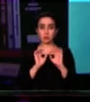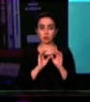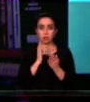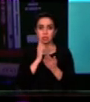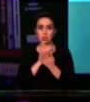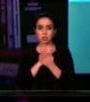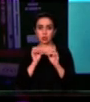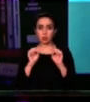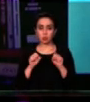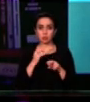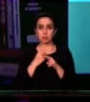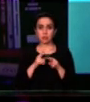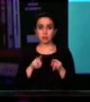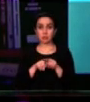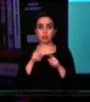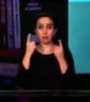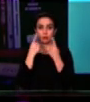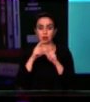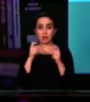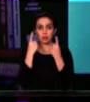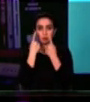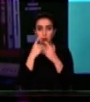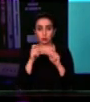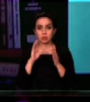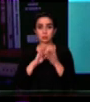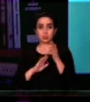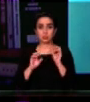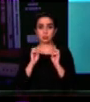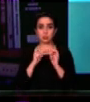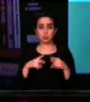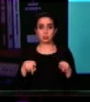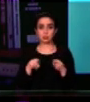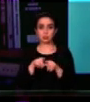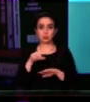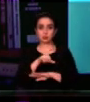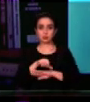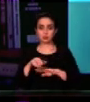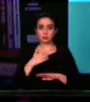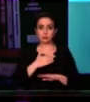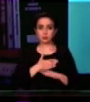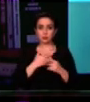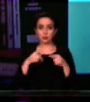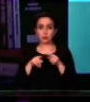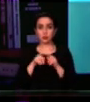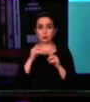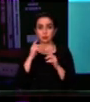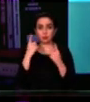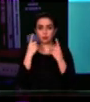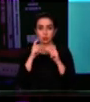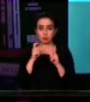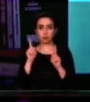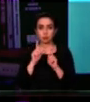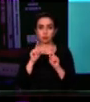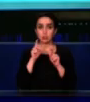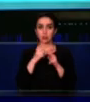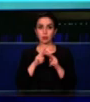доступности информации. С другой стороны, это информационная безопасность, которая ограничивает нас в доступе информации. И что же нам в